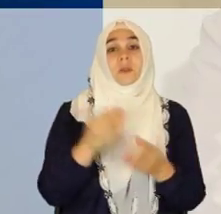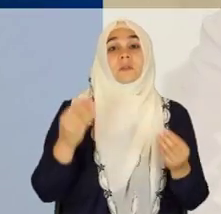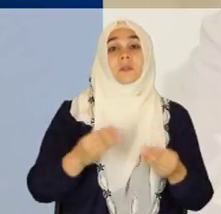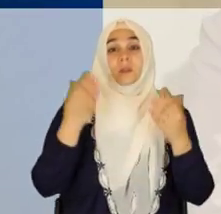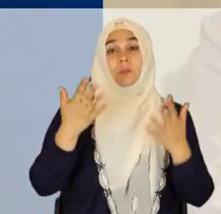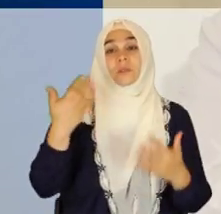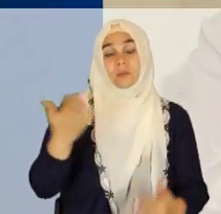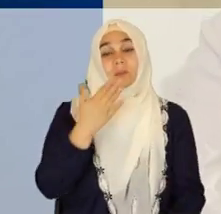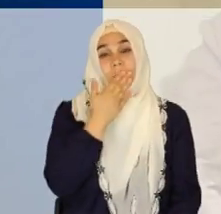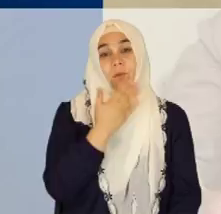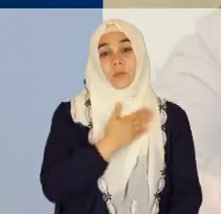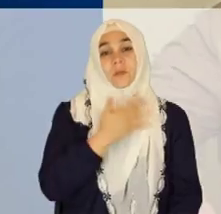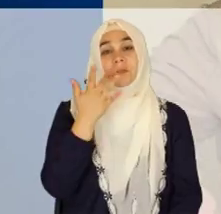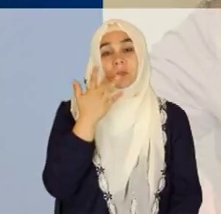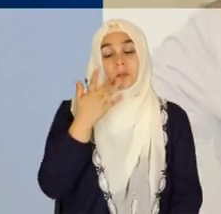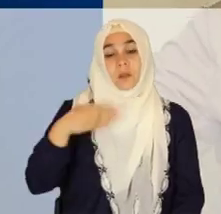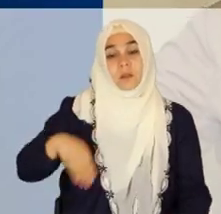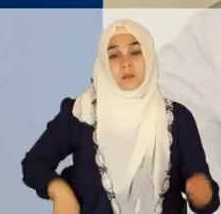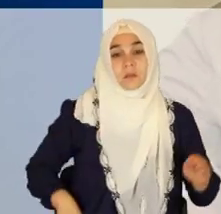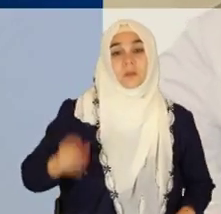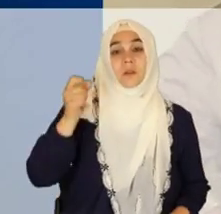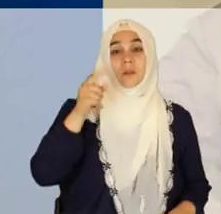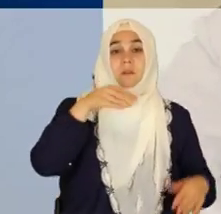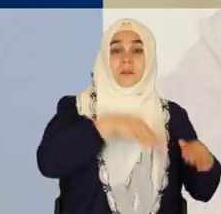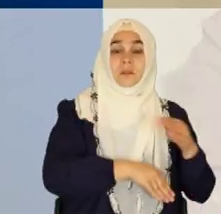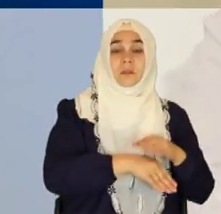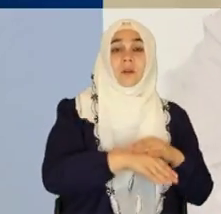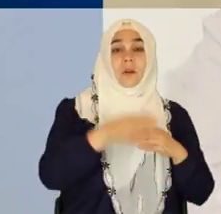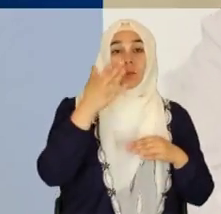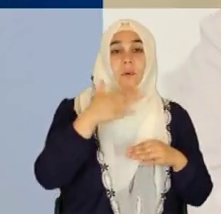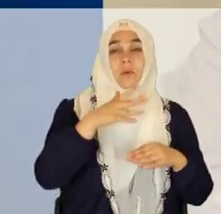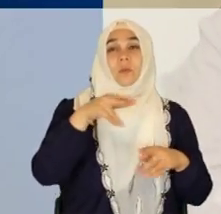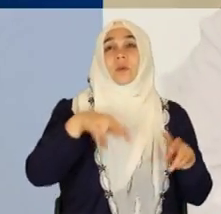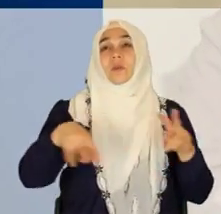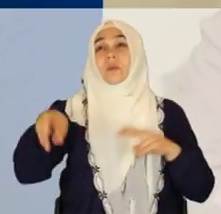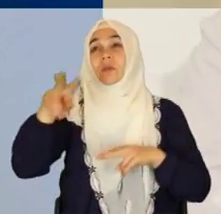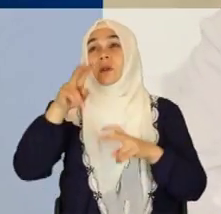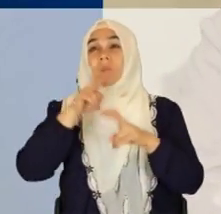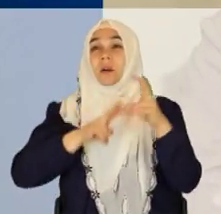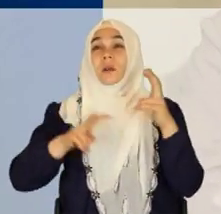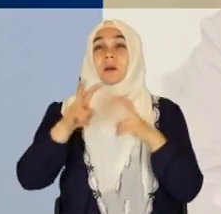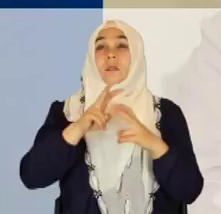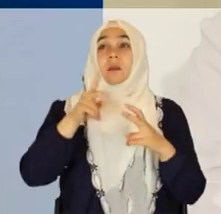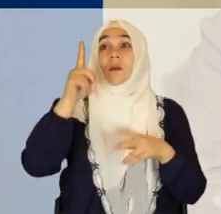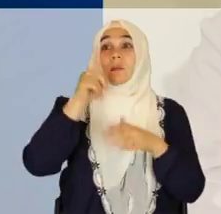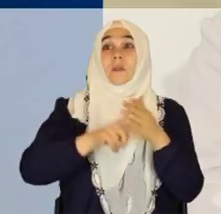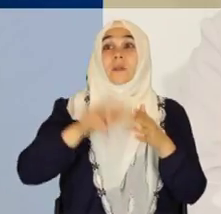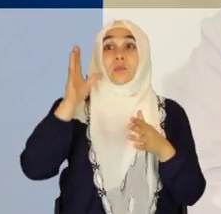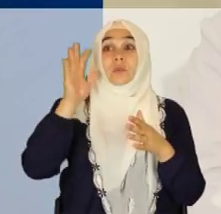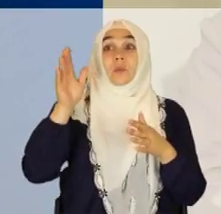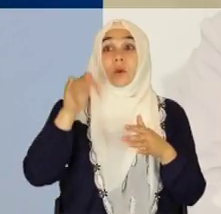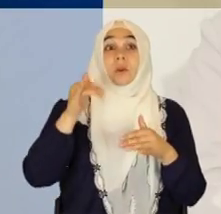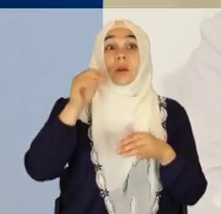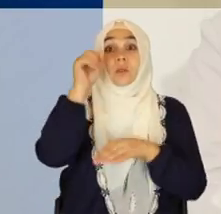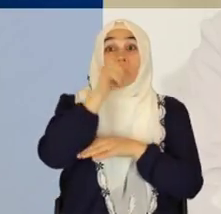ekanlar. O'zlari hamyonni, tillalarini olib bari qarab yurib, o'zining taqvodor odamlar kirib